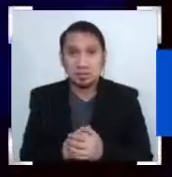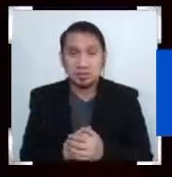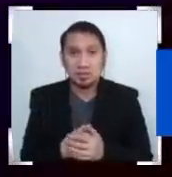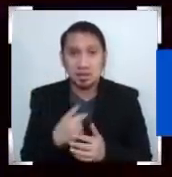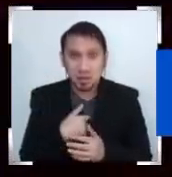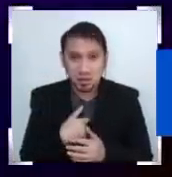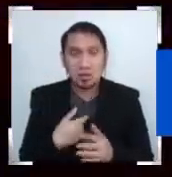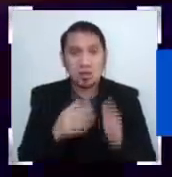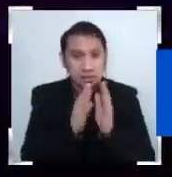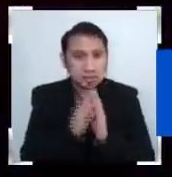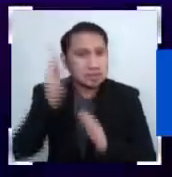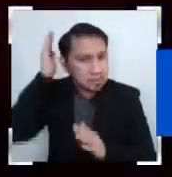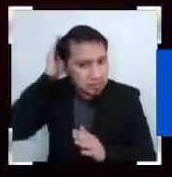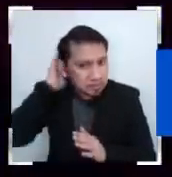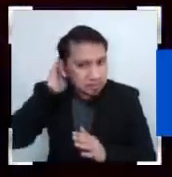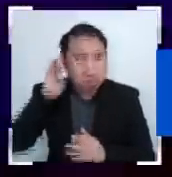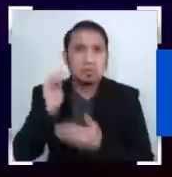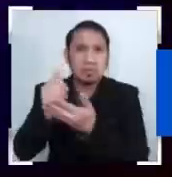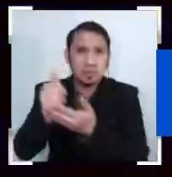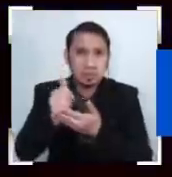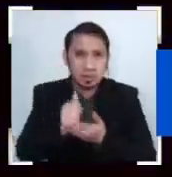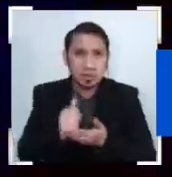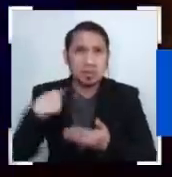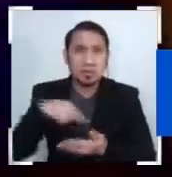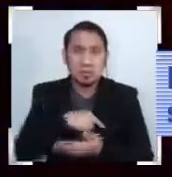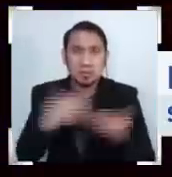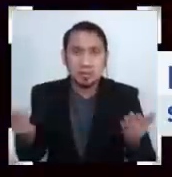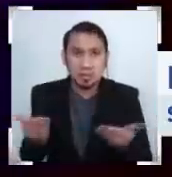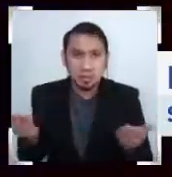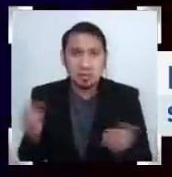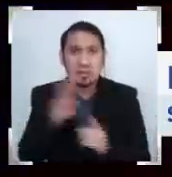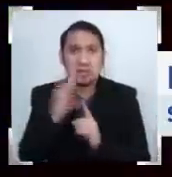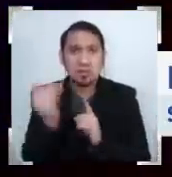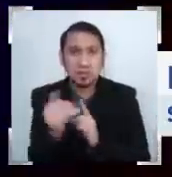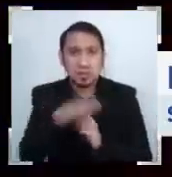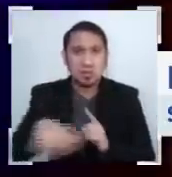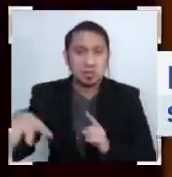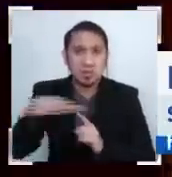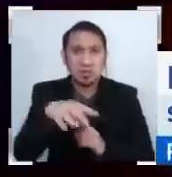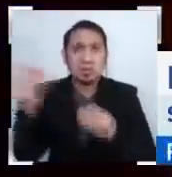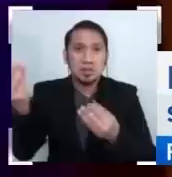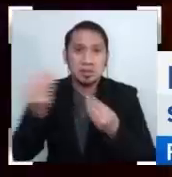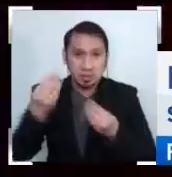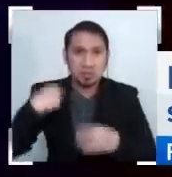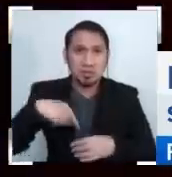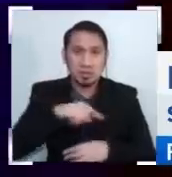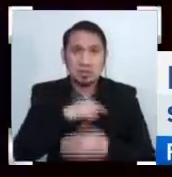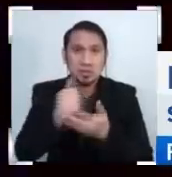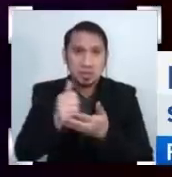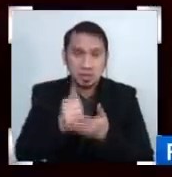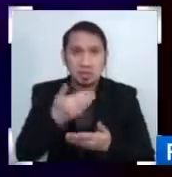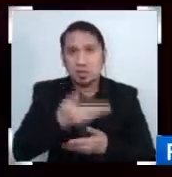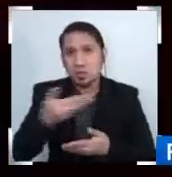Maaari po, bigyan nyo kami ng tulong po rito at pati mga kabarangay ko na sunugan. Pagalan nyo na lang po kami ng mga gamit kung ano man